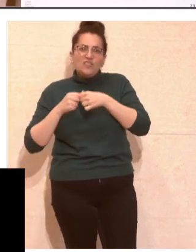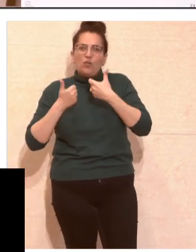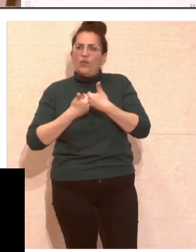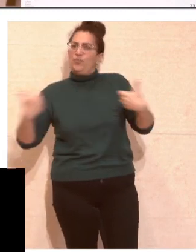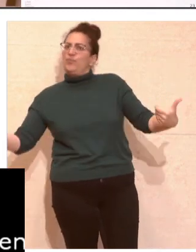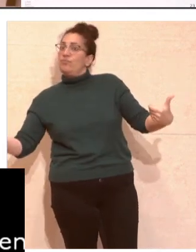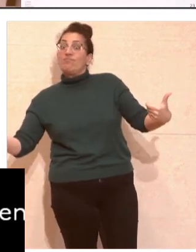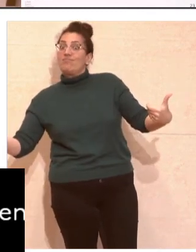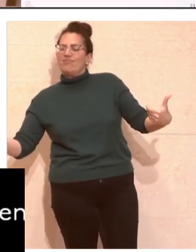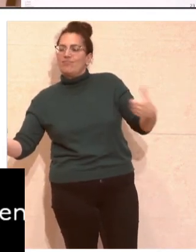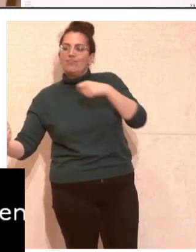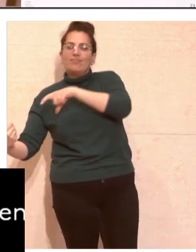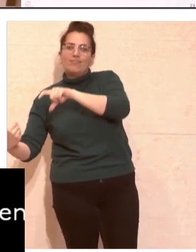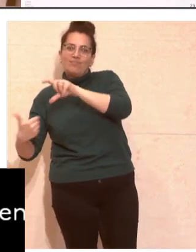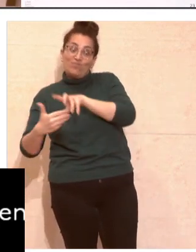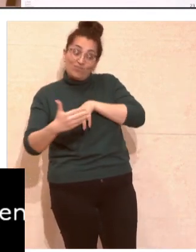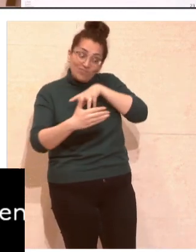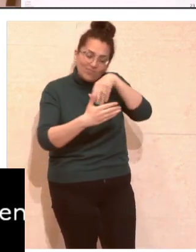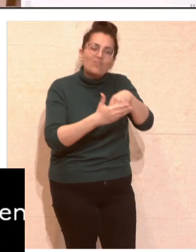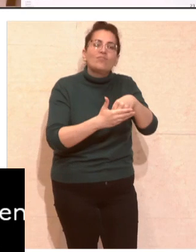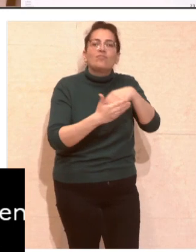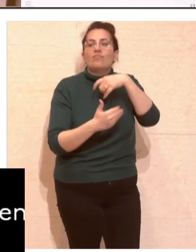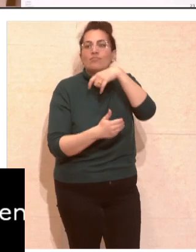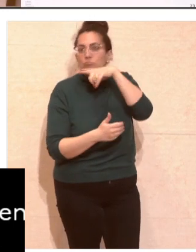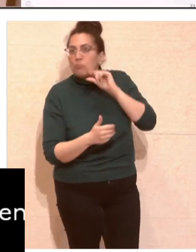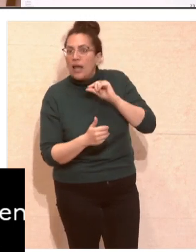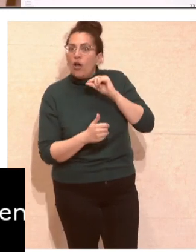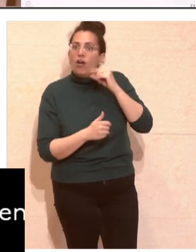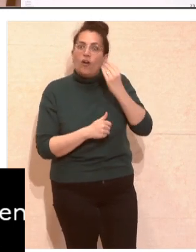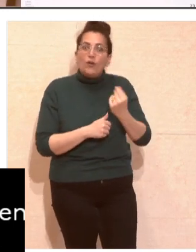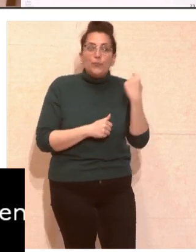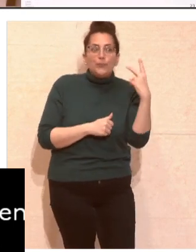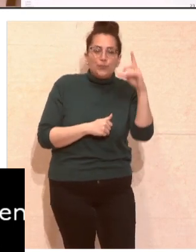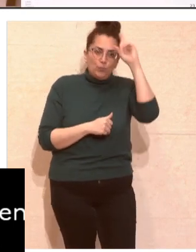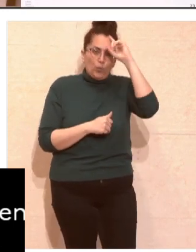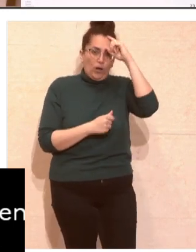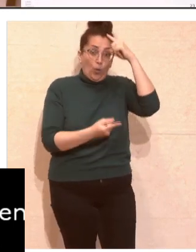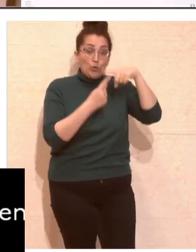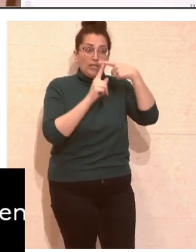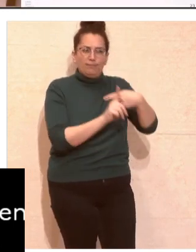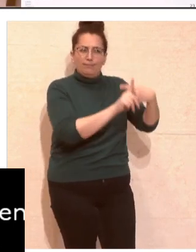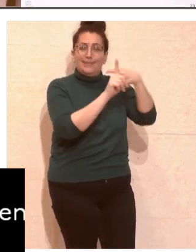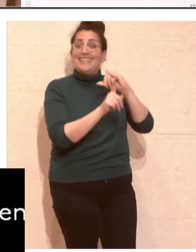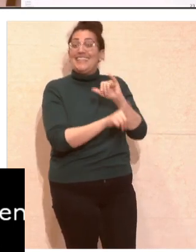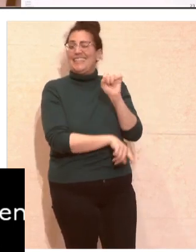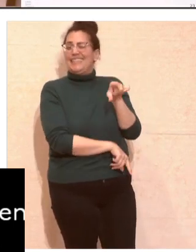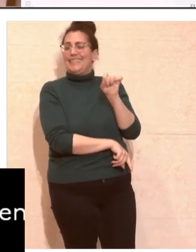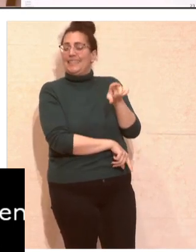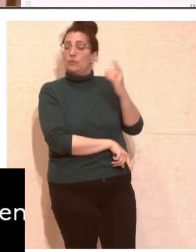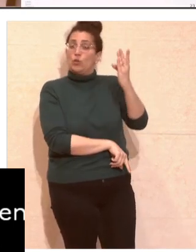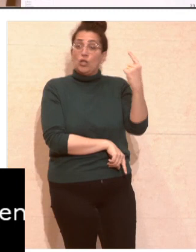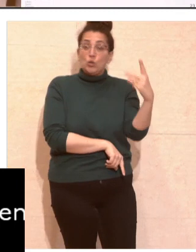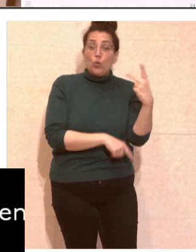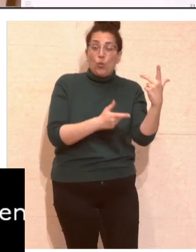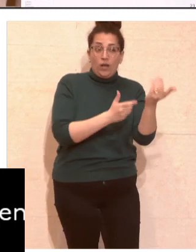étroite communication avec, finalement, les parents, qui est le public cible. Hein. On souhaite connaître leurs besoins pour après